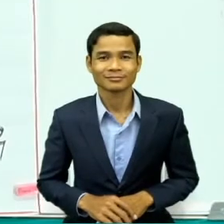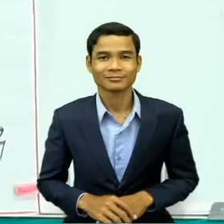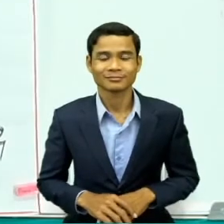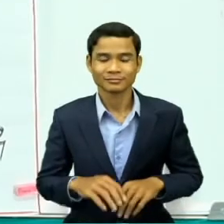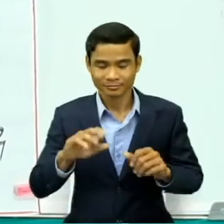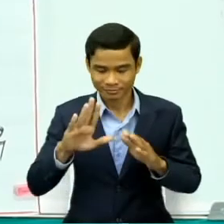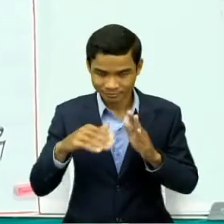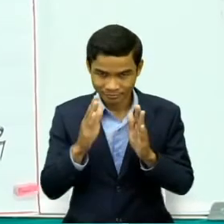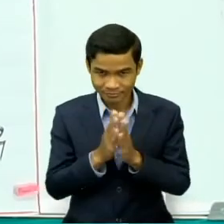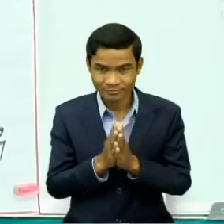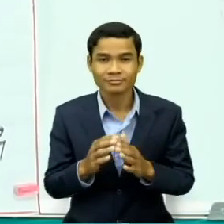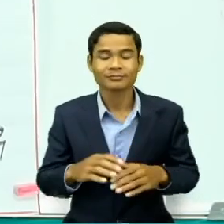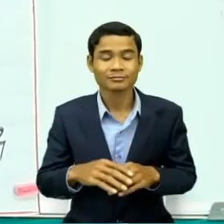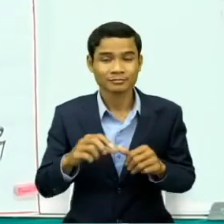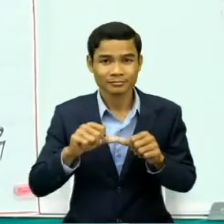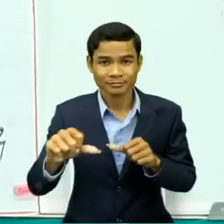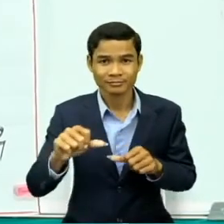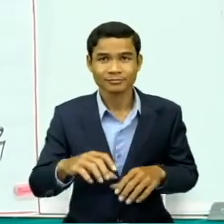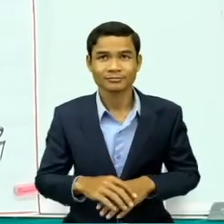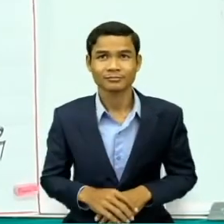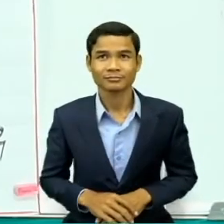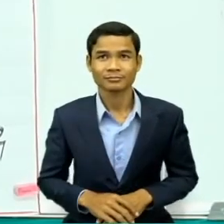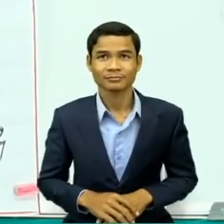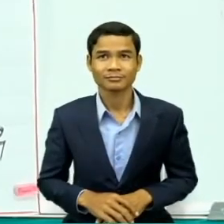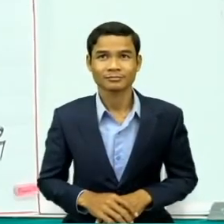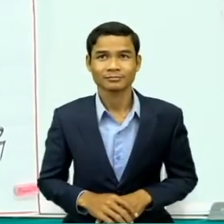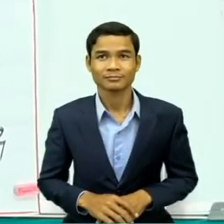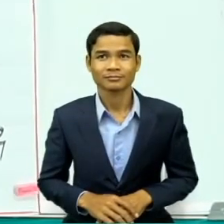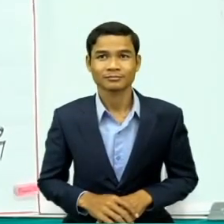ចាអគុណ to tiết cơn